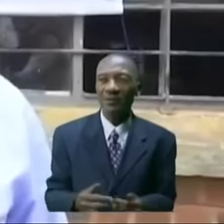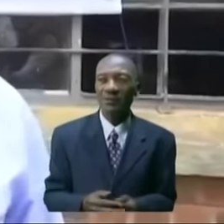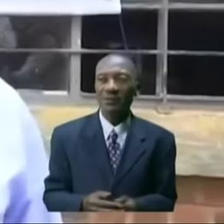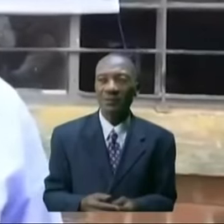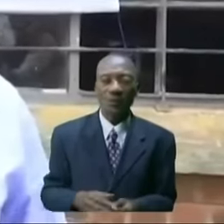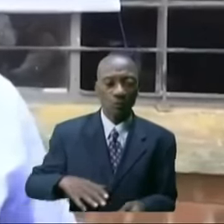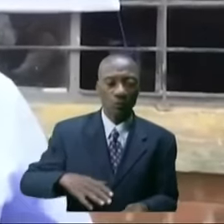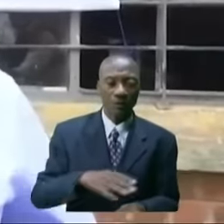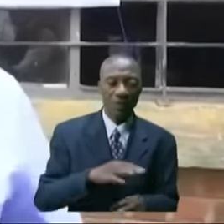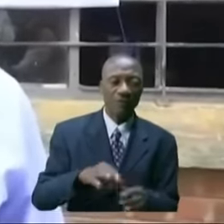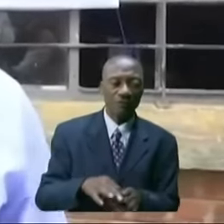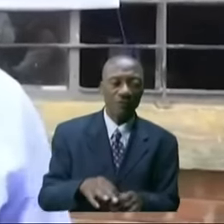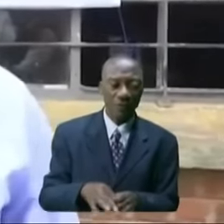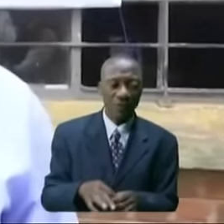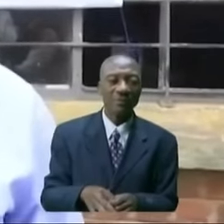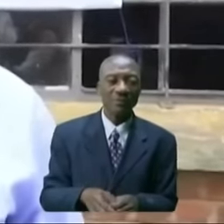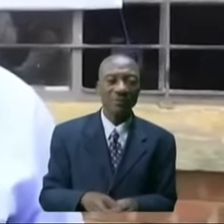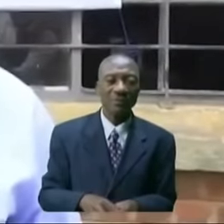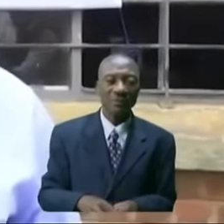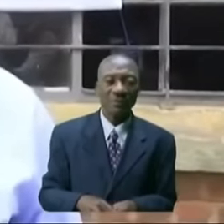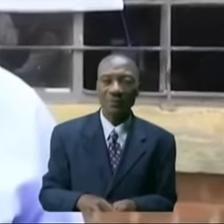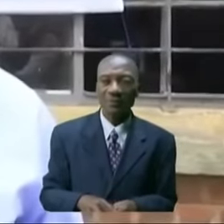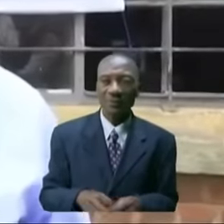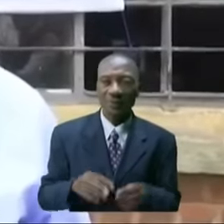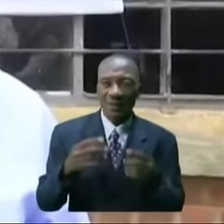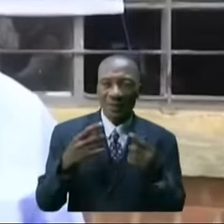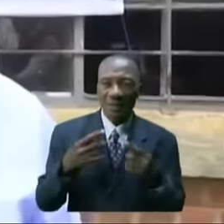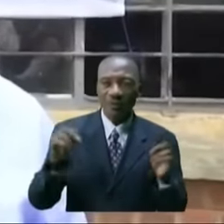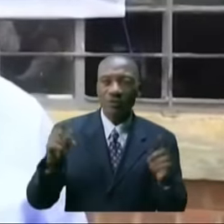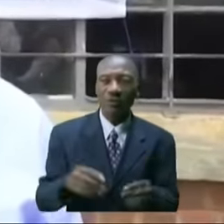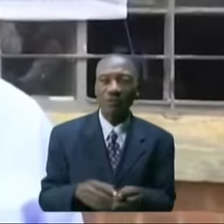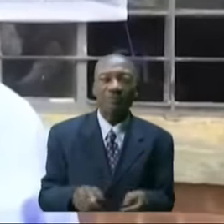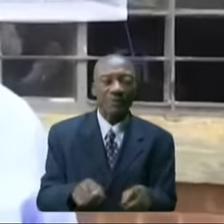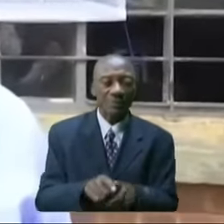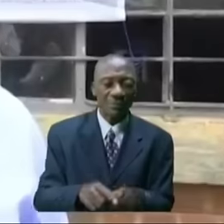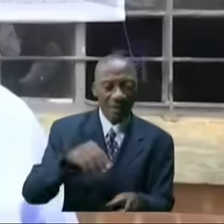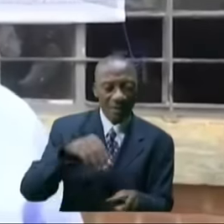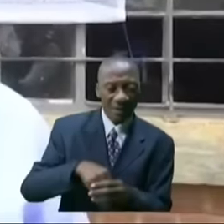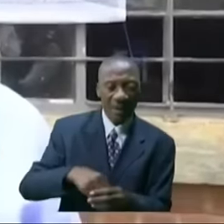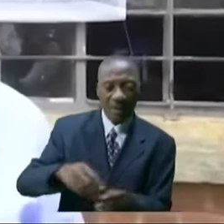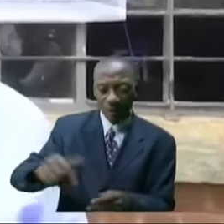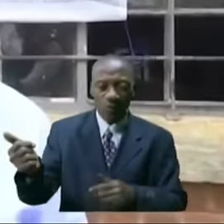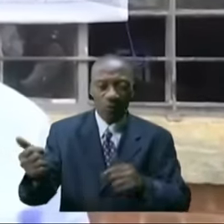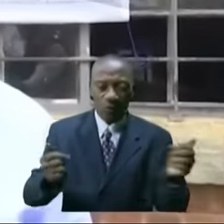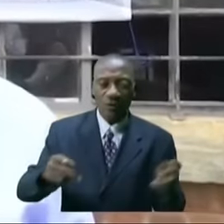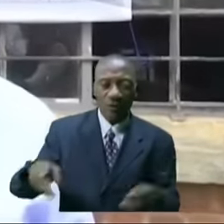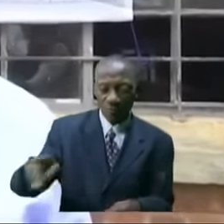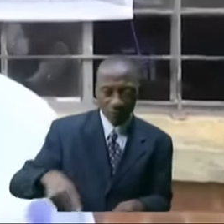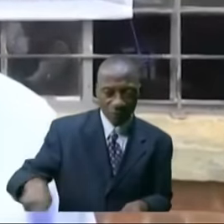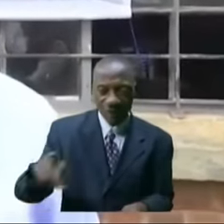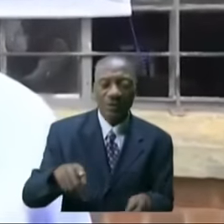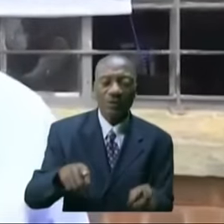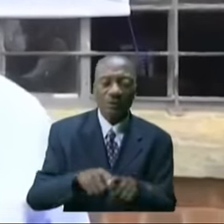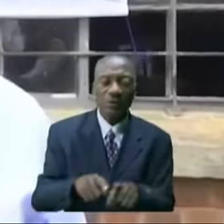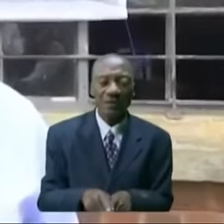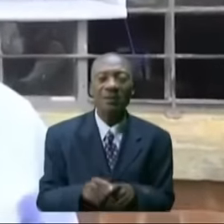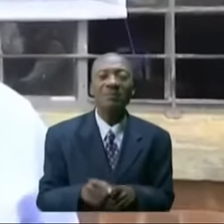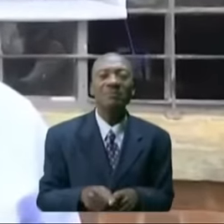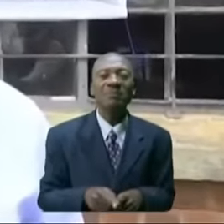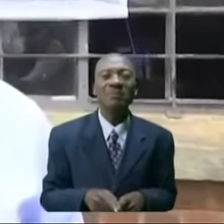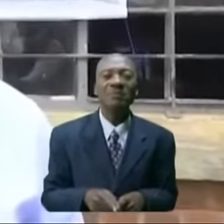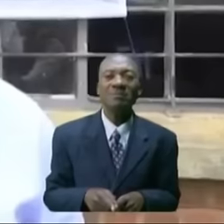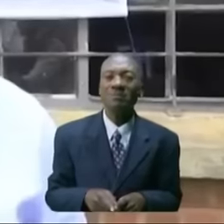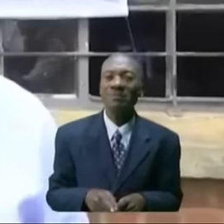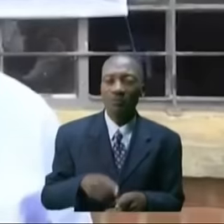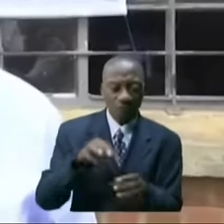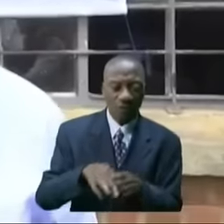fils de la province du Lualaba. Et je suis ici de revenir ici à Kolwezi pour exercer